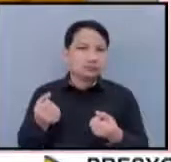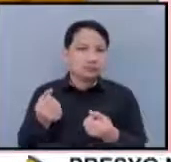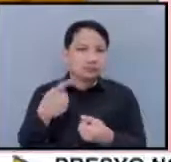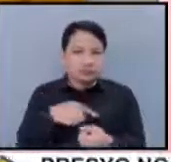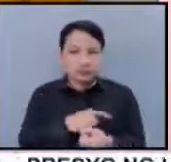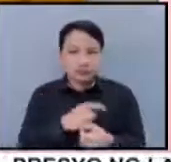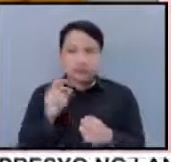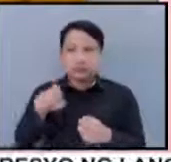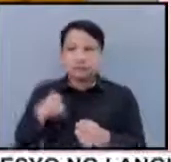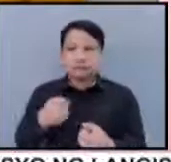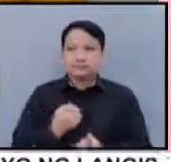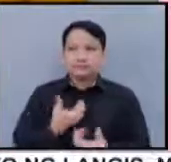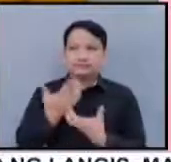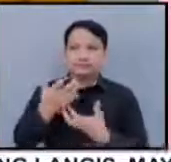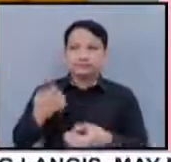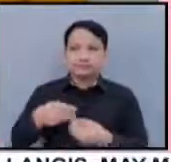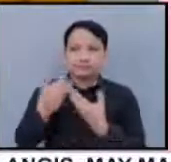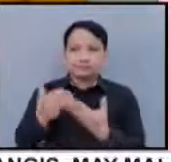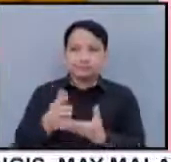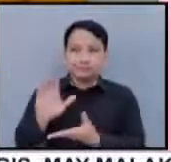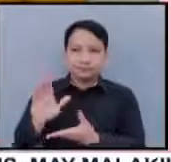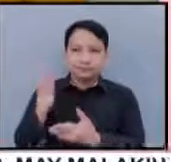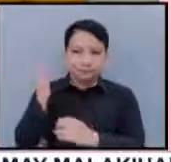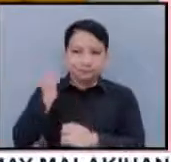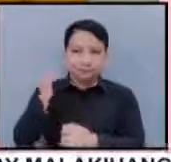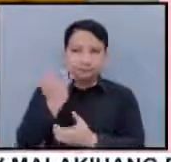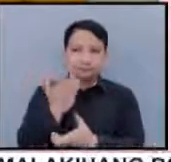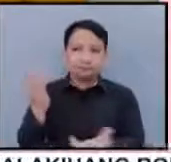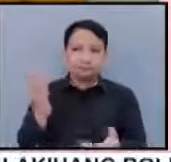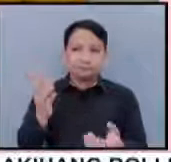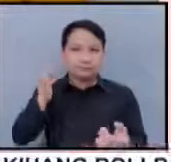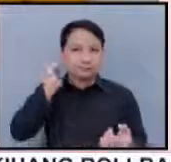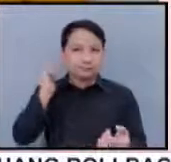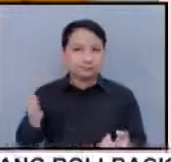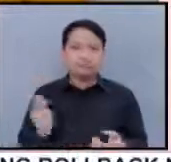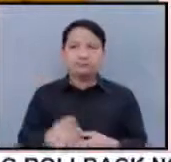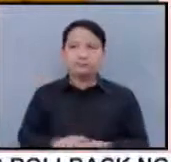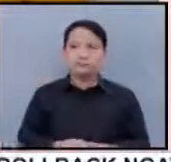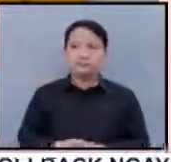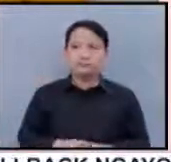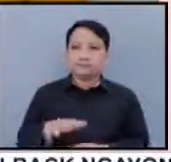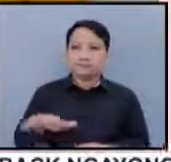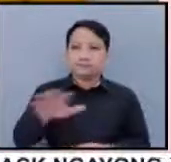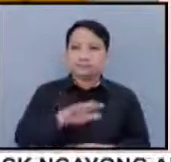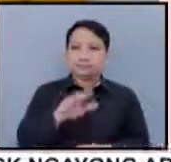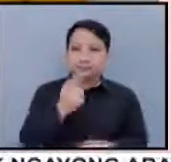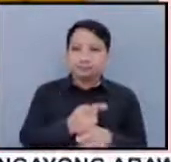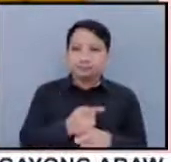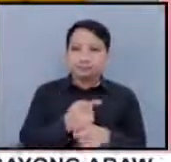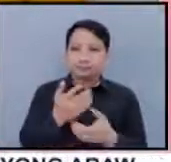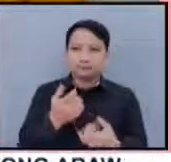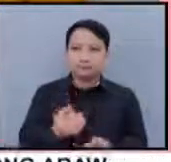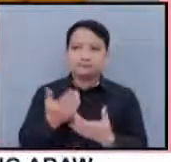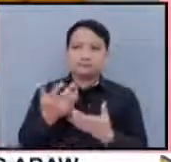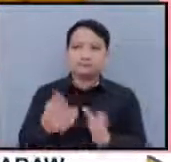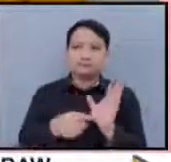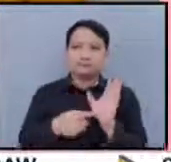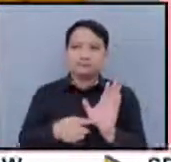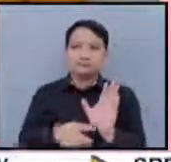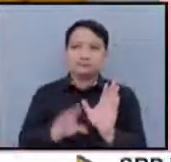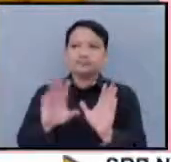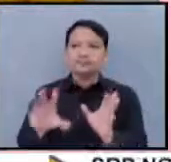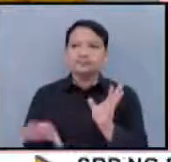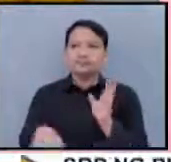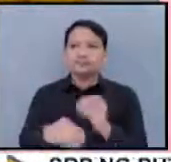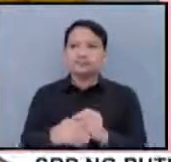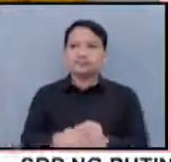inspirasyon na maibigay, and I hope yung 4 gold medal is enough na inspirasyon na magbigay ulit ng buhay